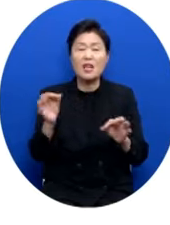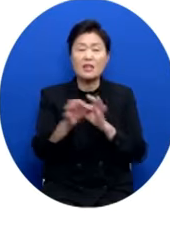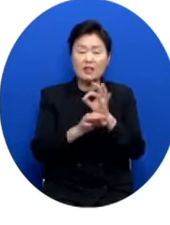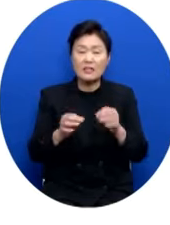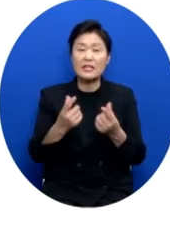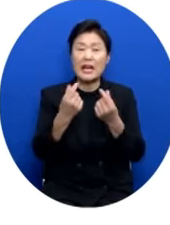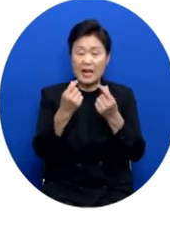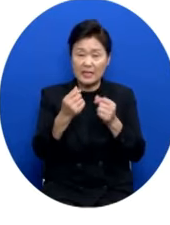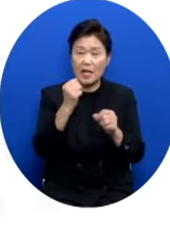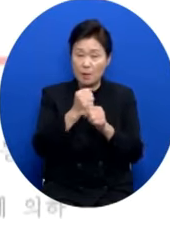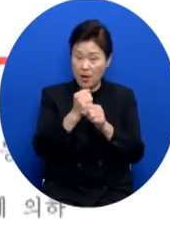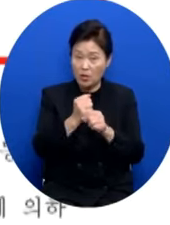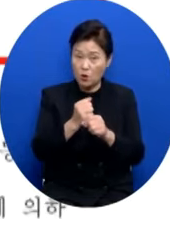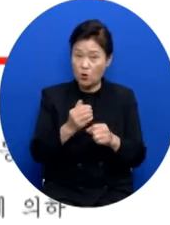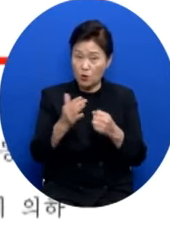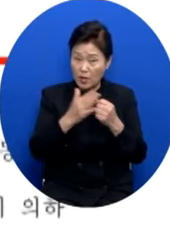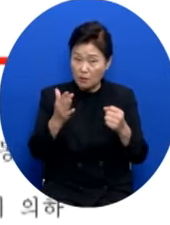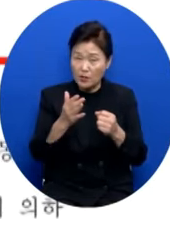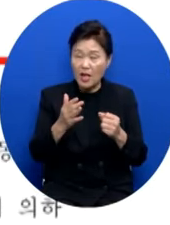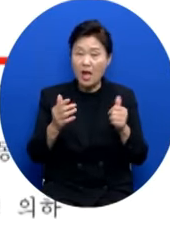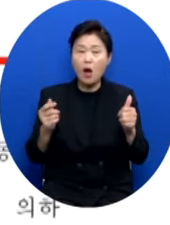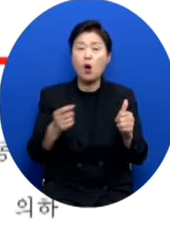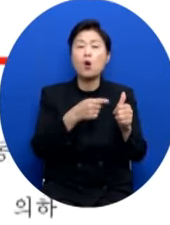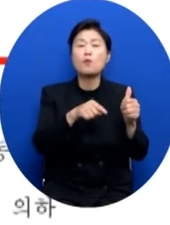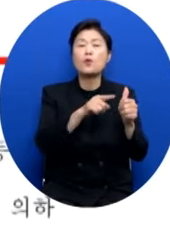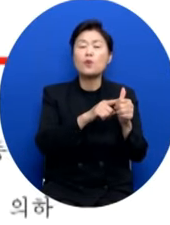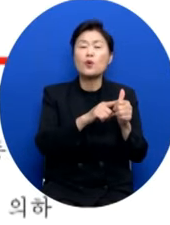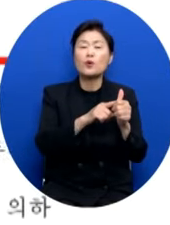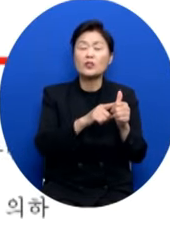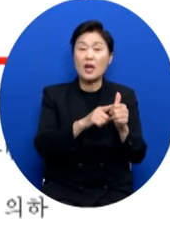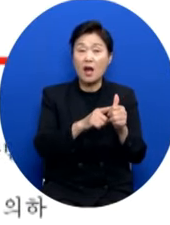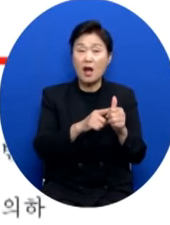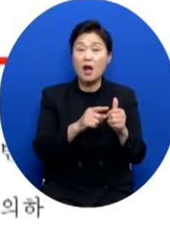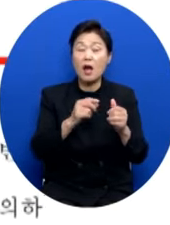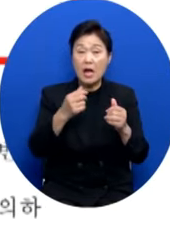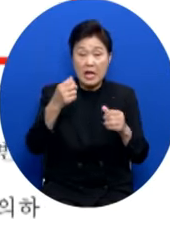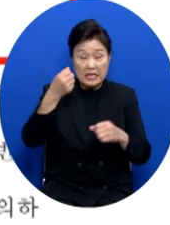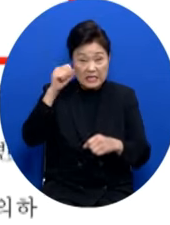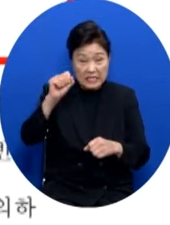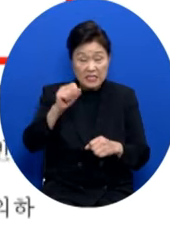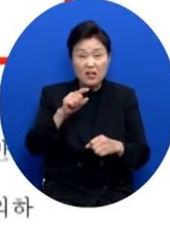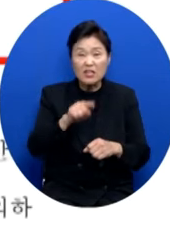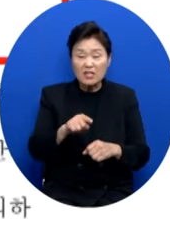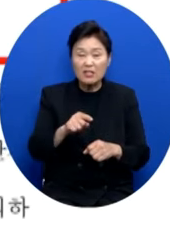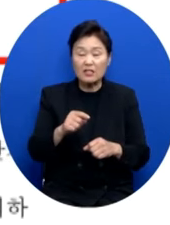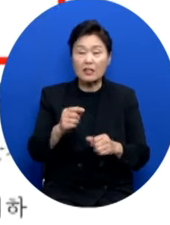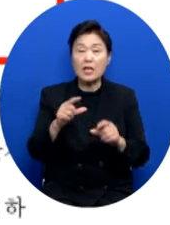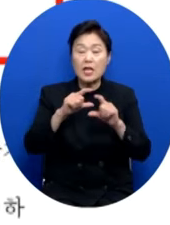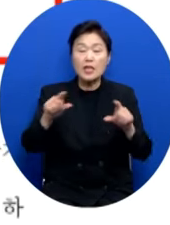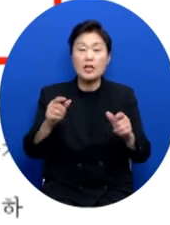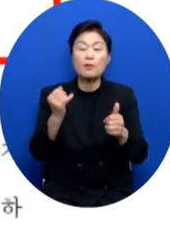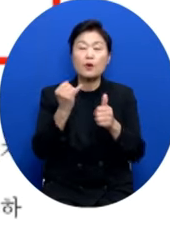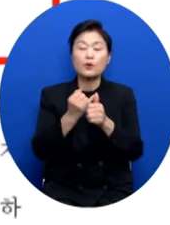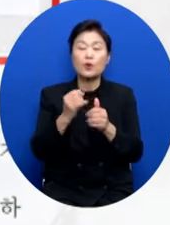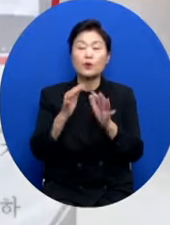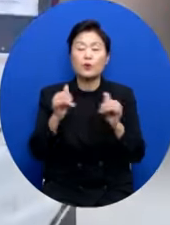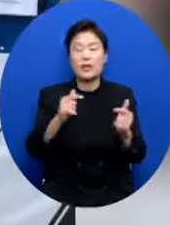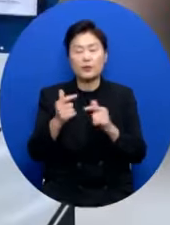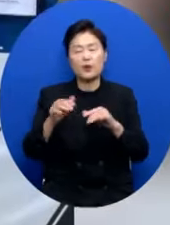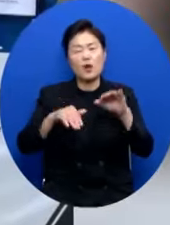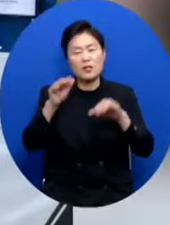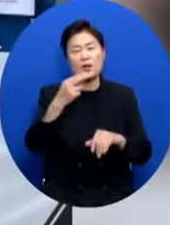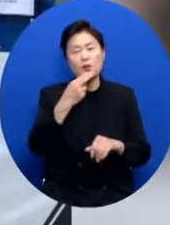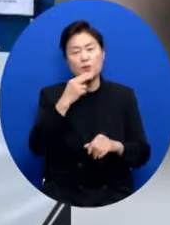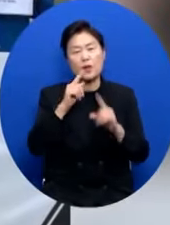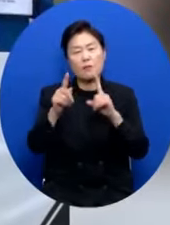공동체를 형성하고 있기 때문에 피부 양자로 인정되는 사실상 혼인 관계에 있는 사람과 차이가 없다는 겁니다 동성의 확산